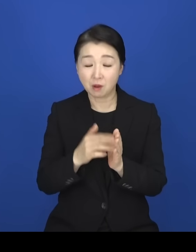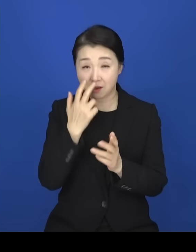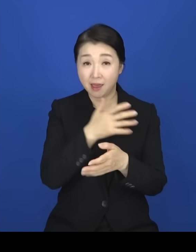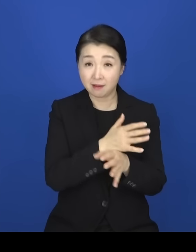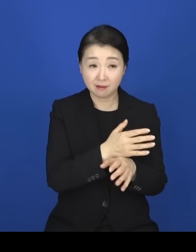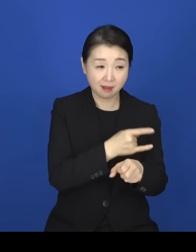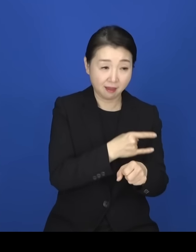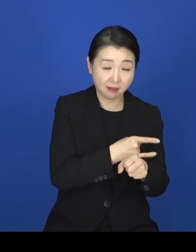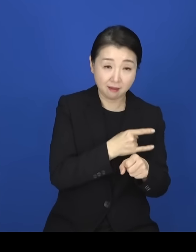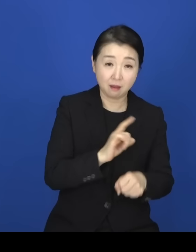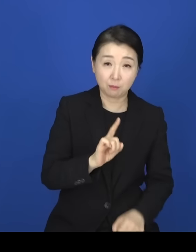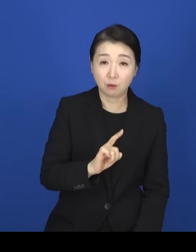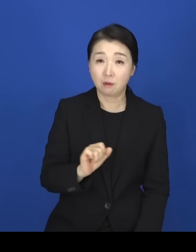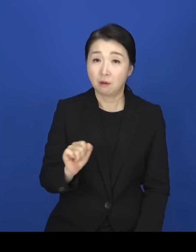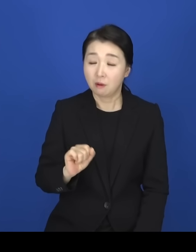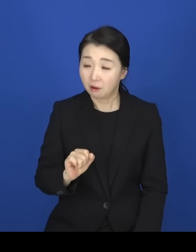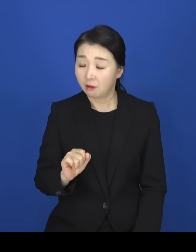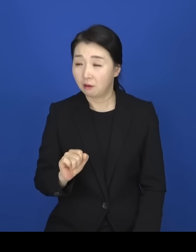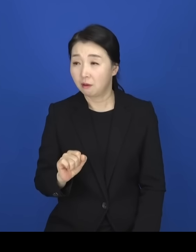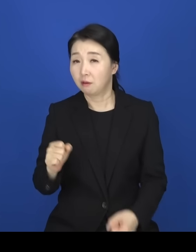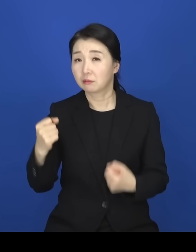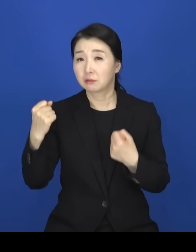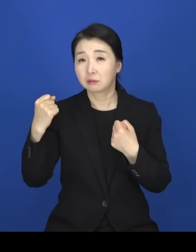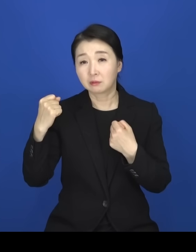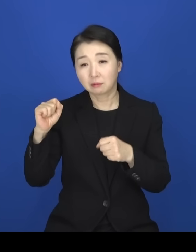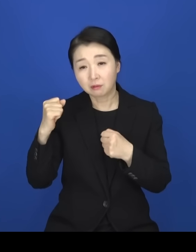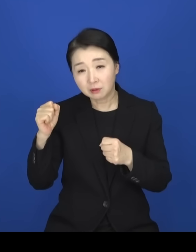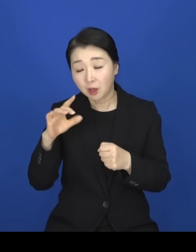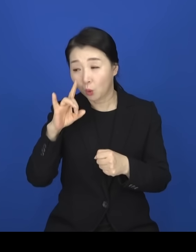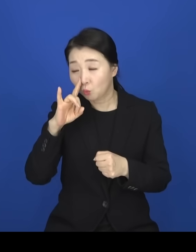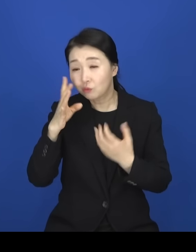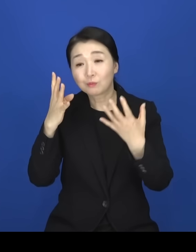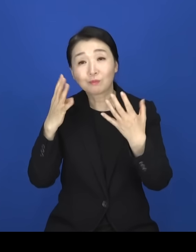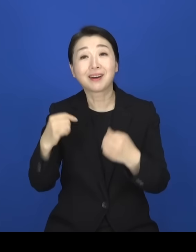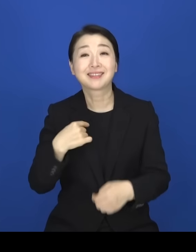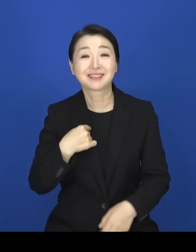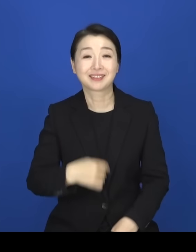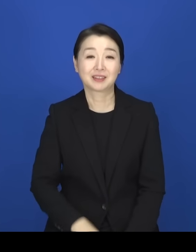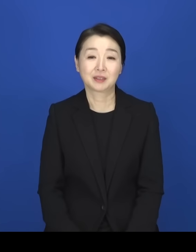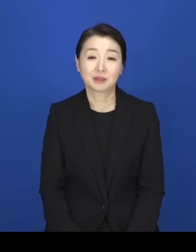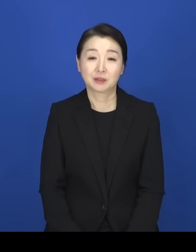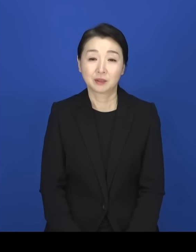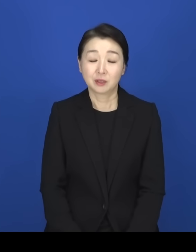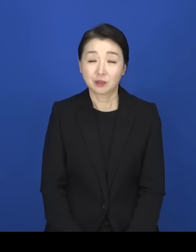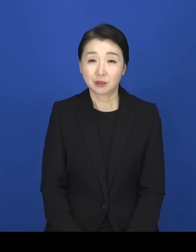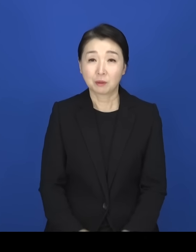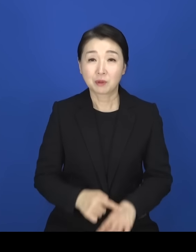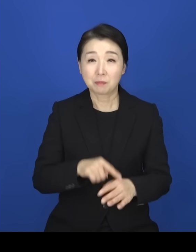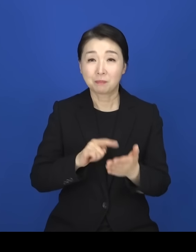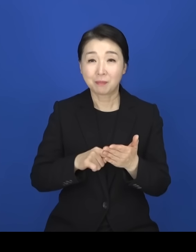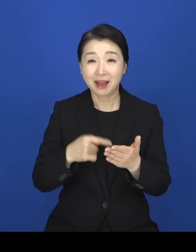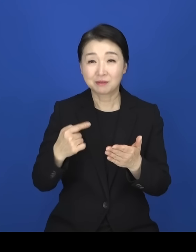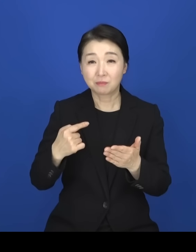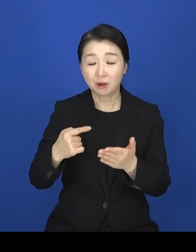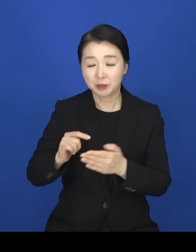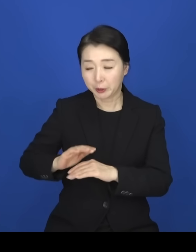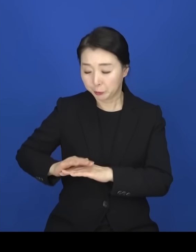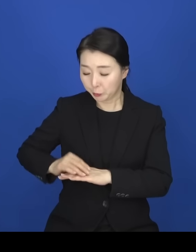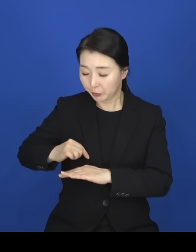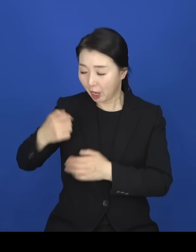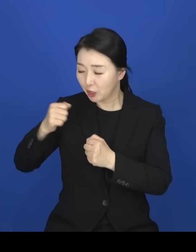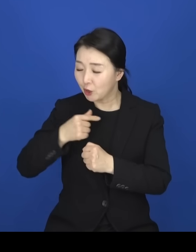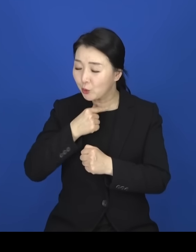하고 그러면서 연기에 호기심이 많이 생겼었죠. 예. 그래서 한쪽 구석에 계속 연기를 하고 싶다는 마음을